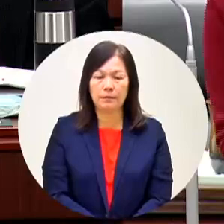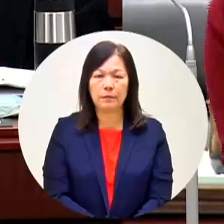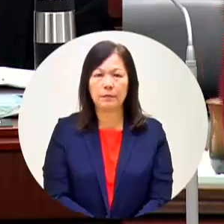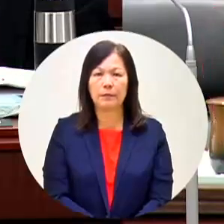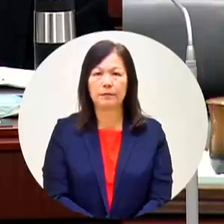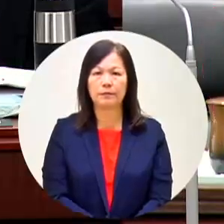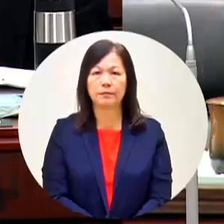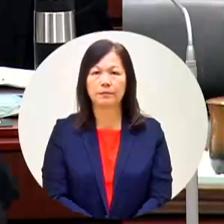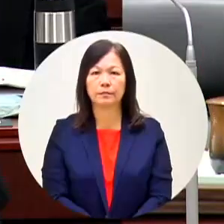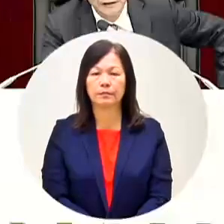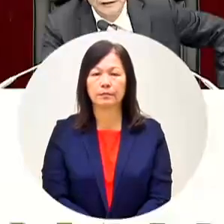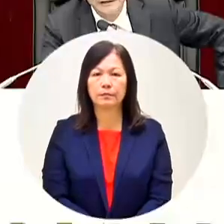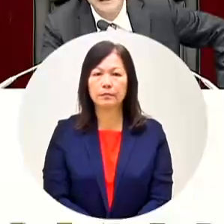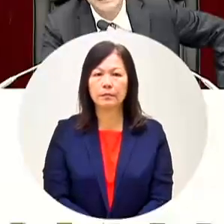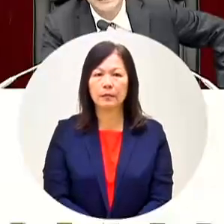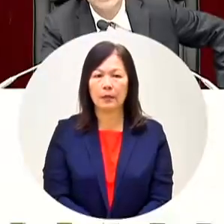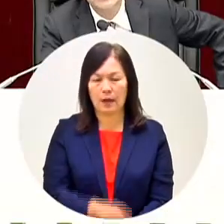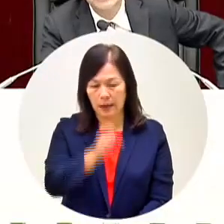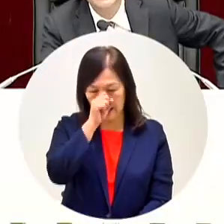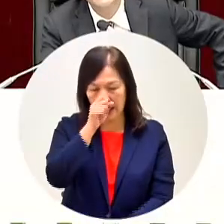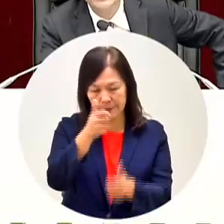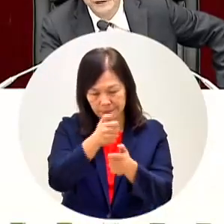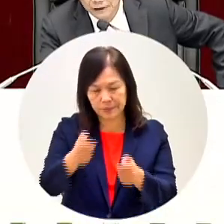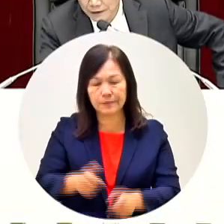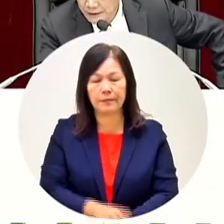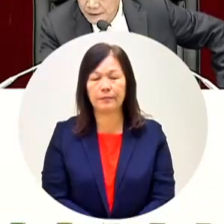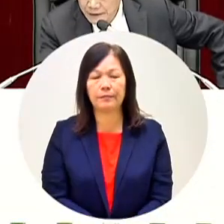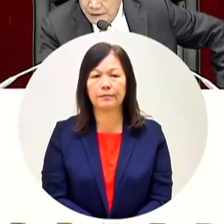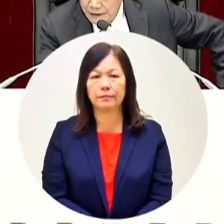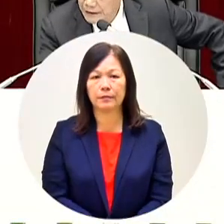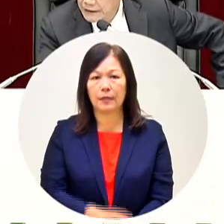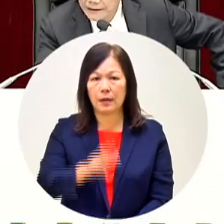好，谢谢议员。 那刘议员等一下，等一分钟，